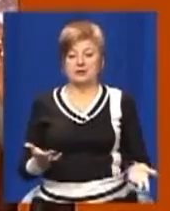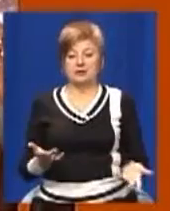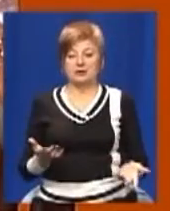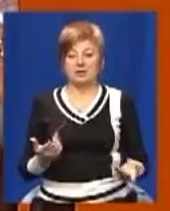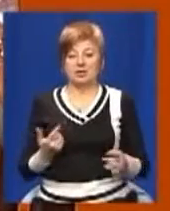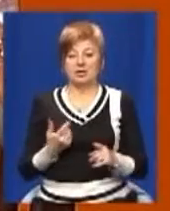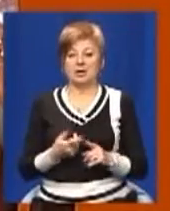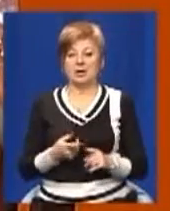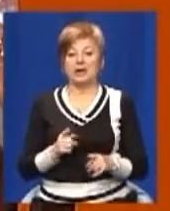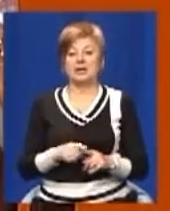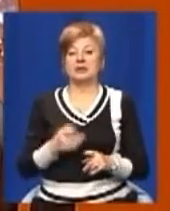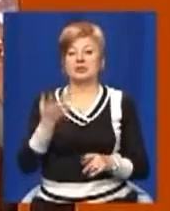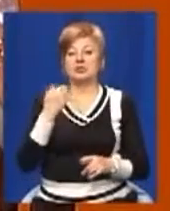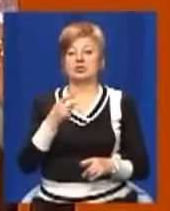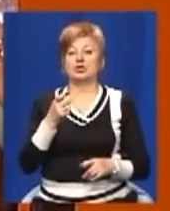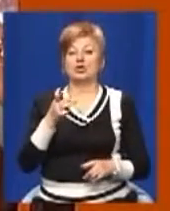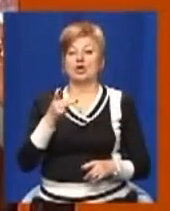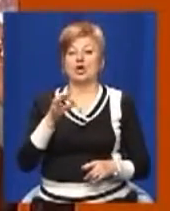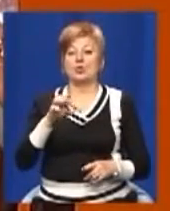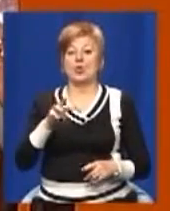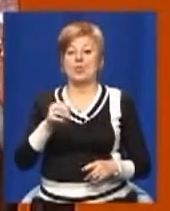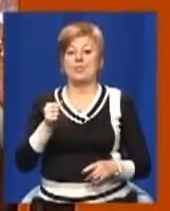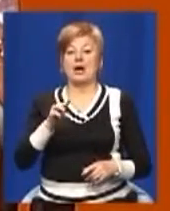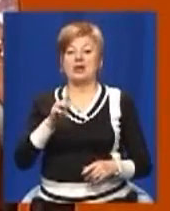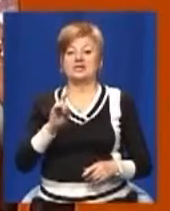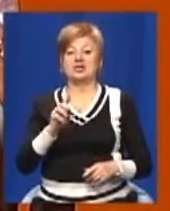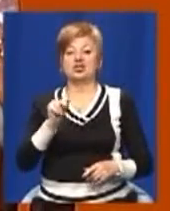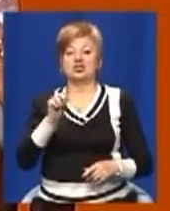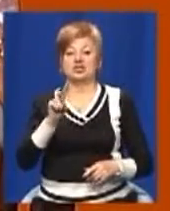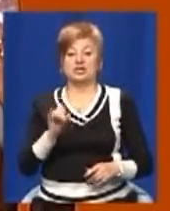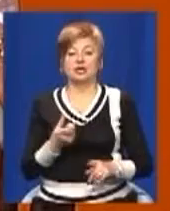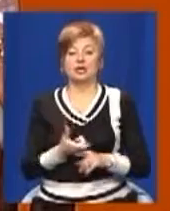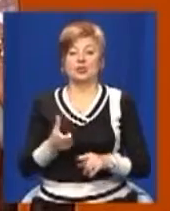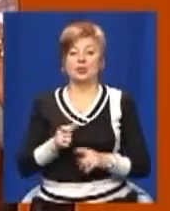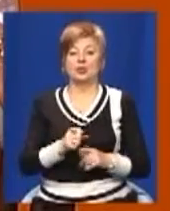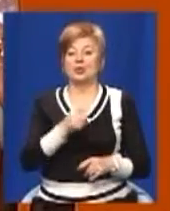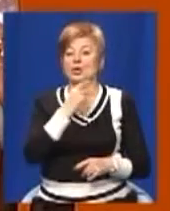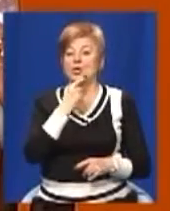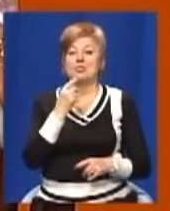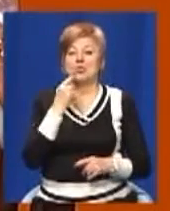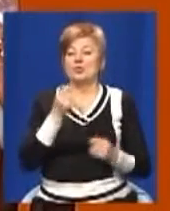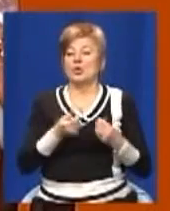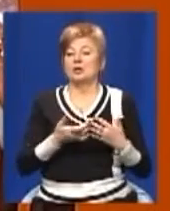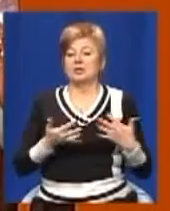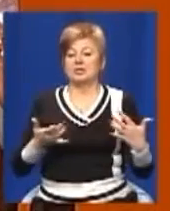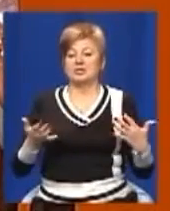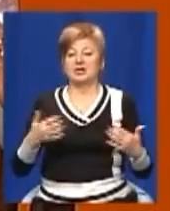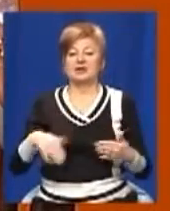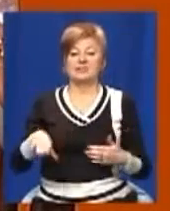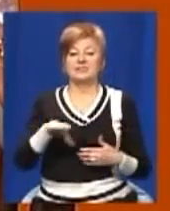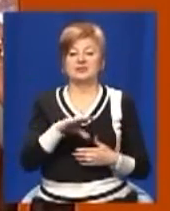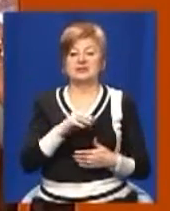Це кольори хроматичні, це кольори дуже багато їх. Це всі